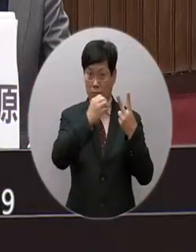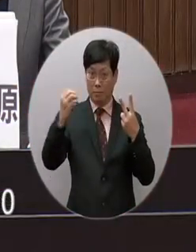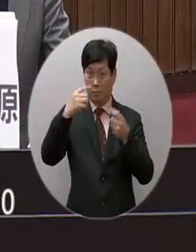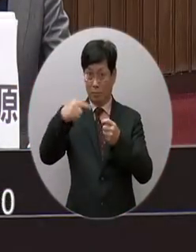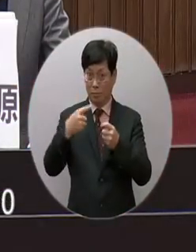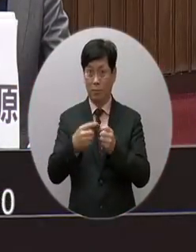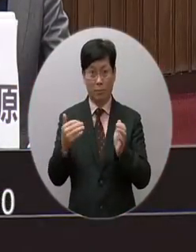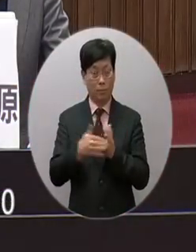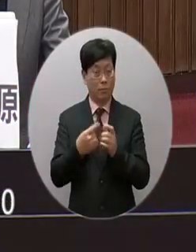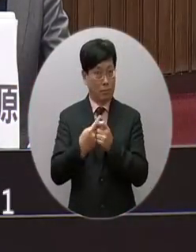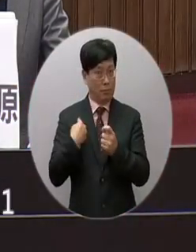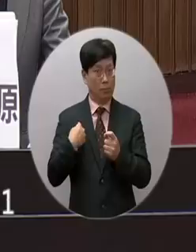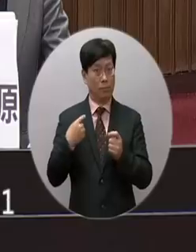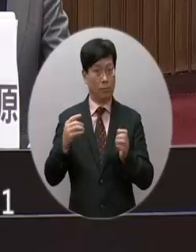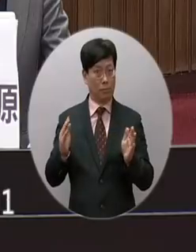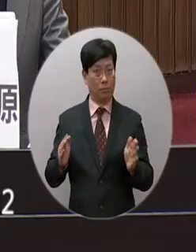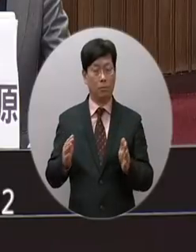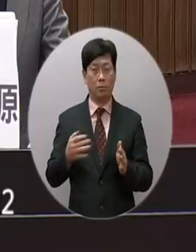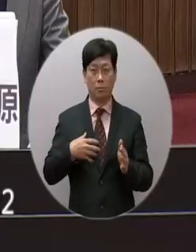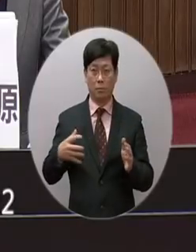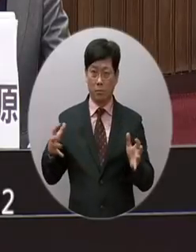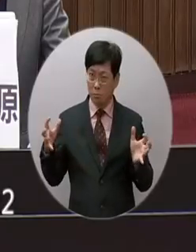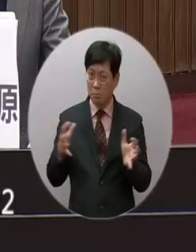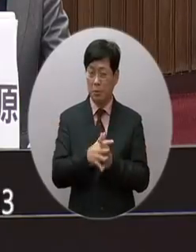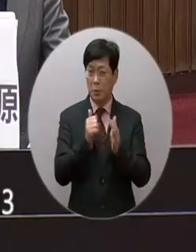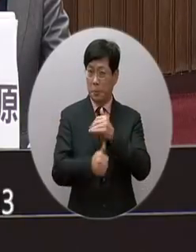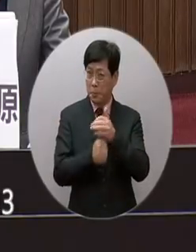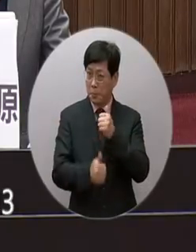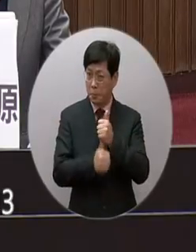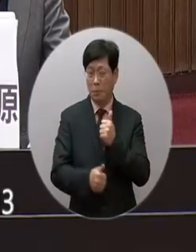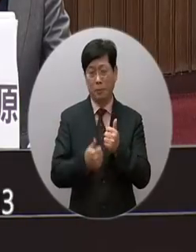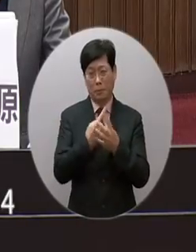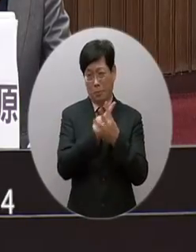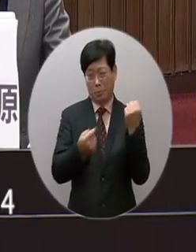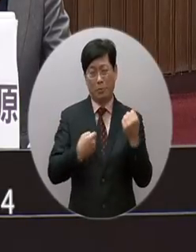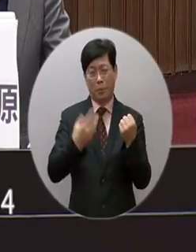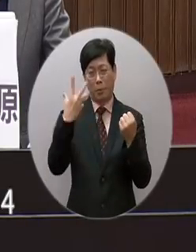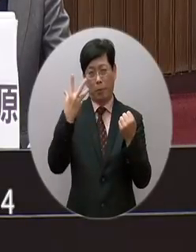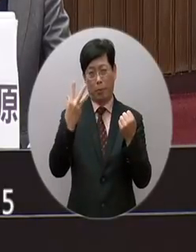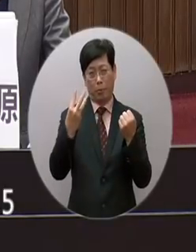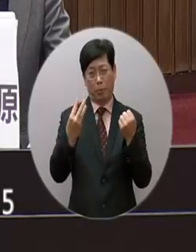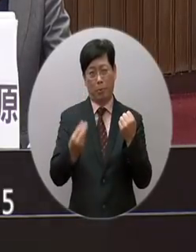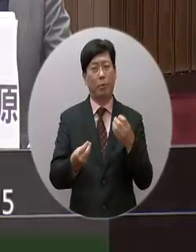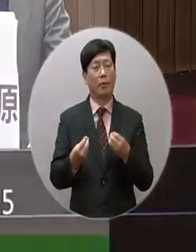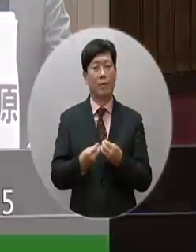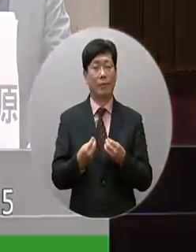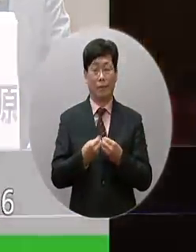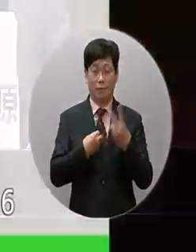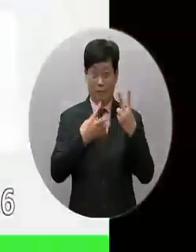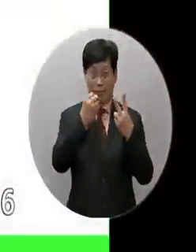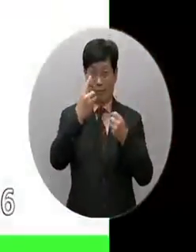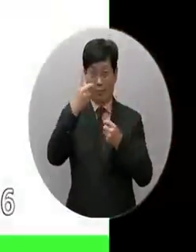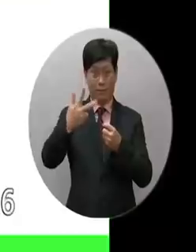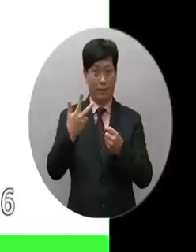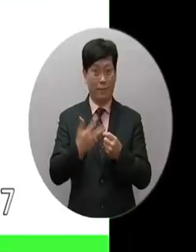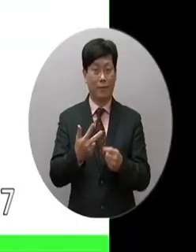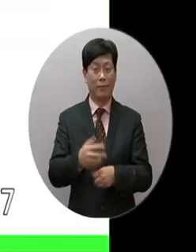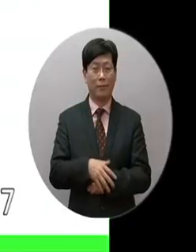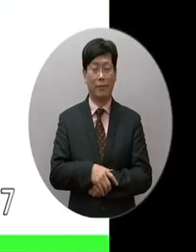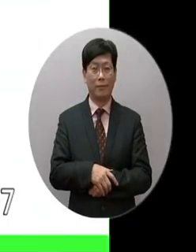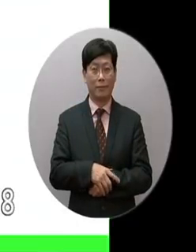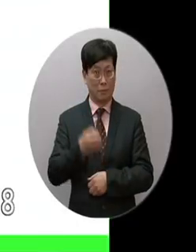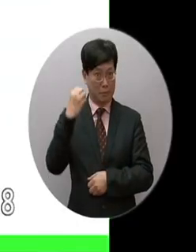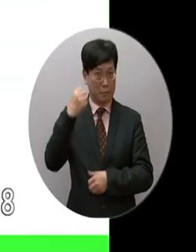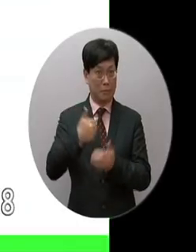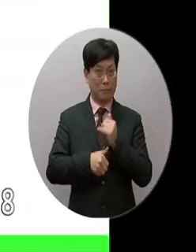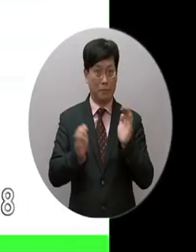一直到去年为止，我们整个总生育率其实都一直在下降当中。那2017年的这个